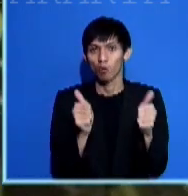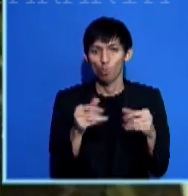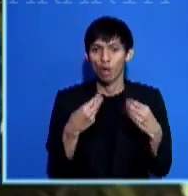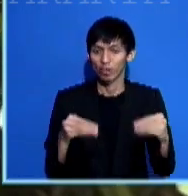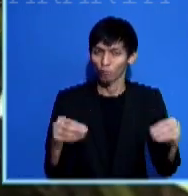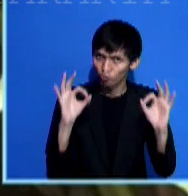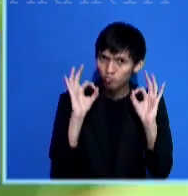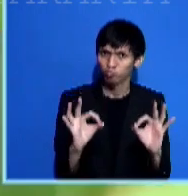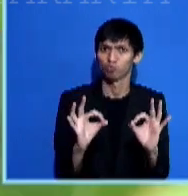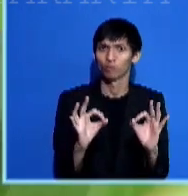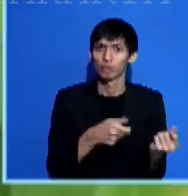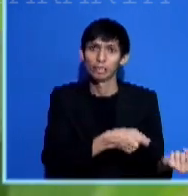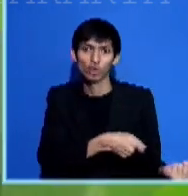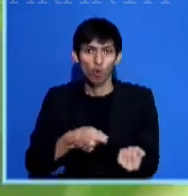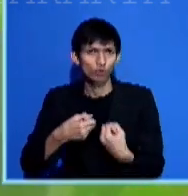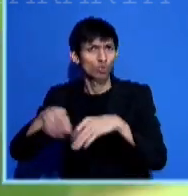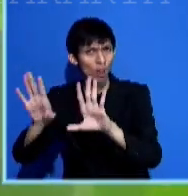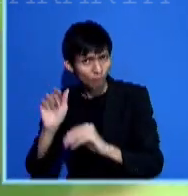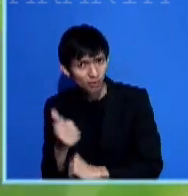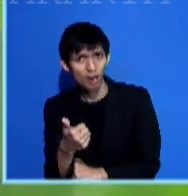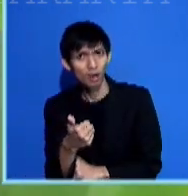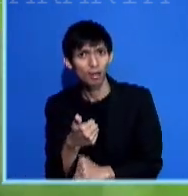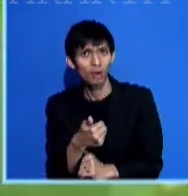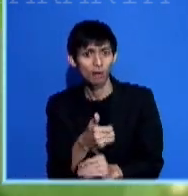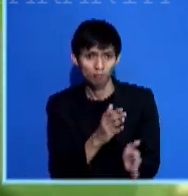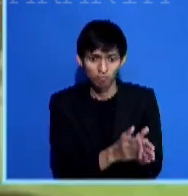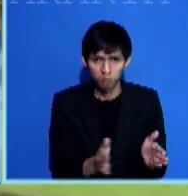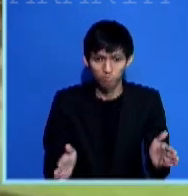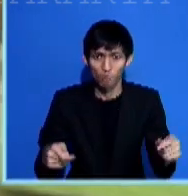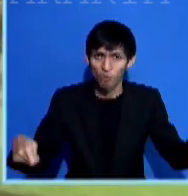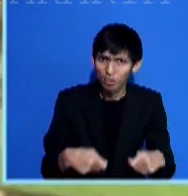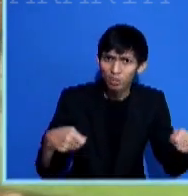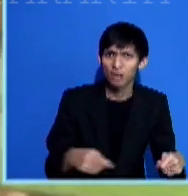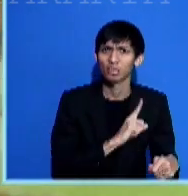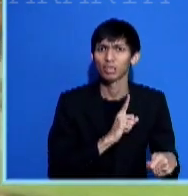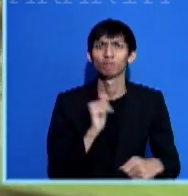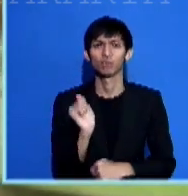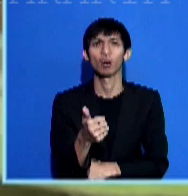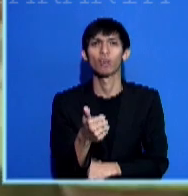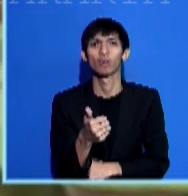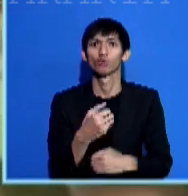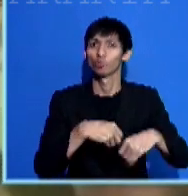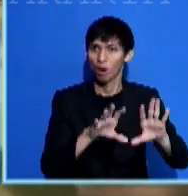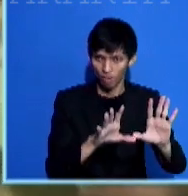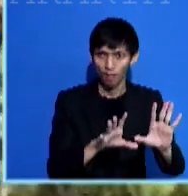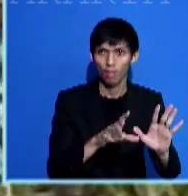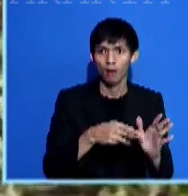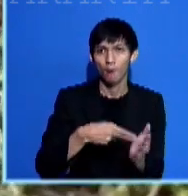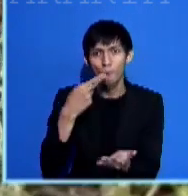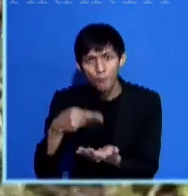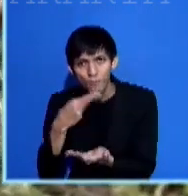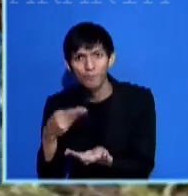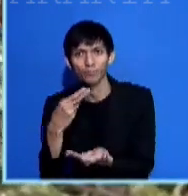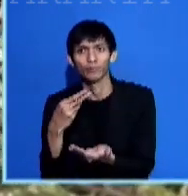dipun sade ing wujud Telo saged Ugi dipun olah maneka werni jinis mangsaan kados to dipun damel ager-ager menapa dene jajan